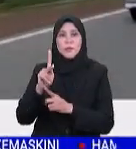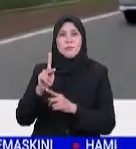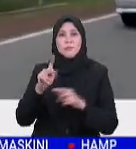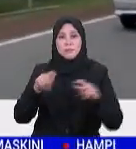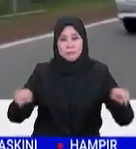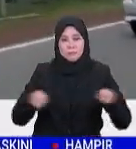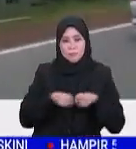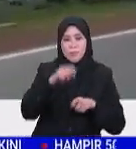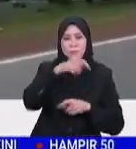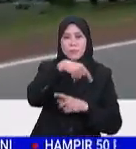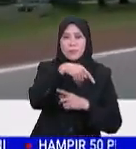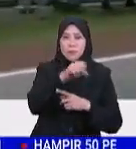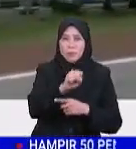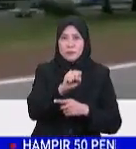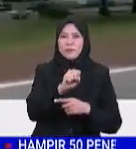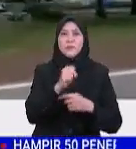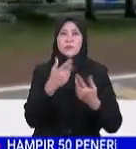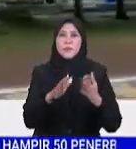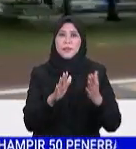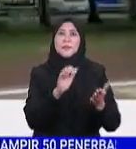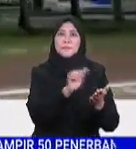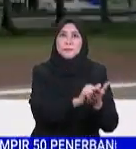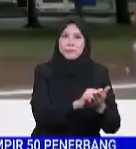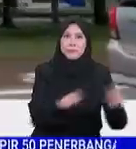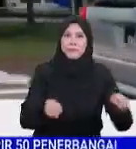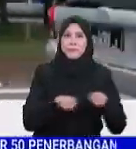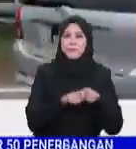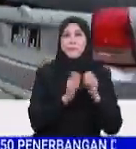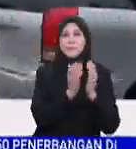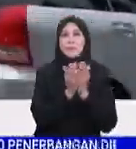sementara PPS juga telah dikenal pula